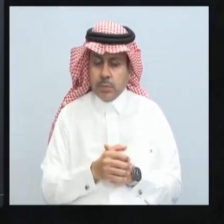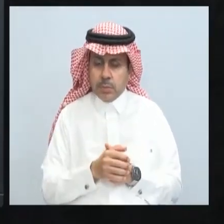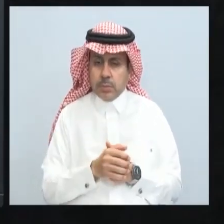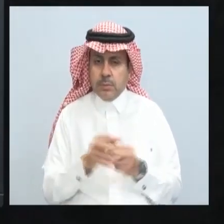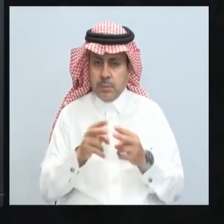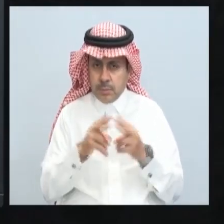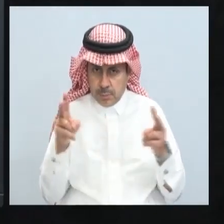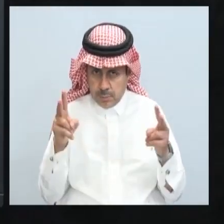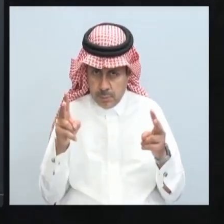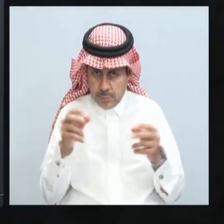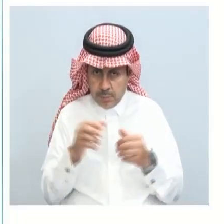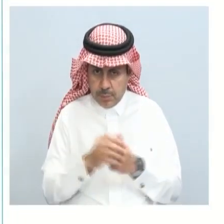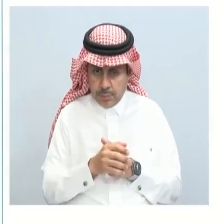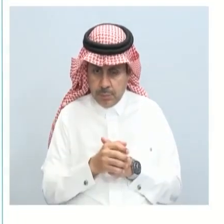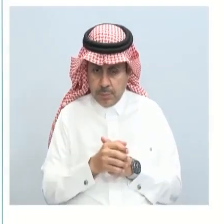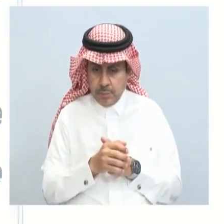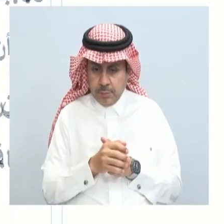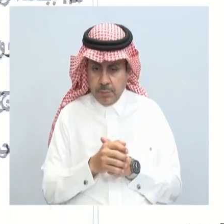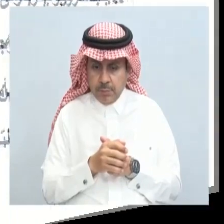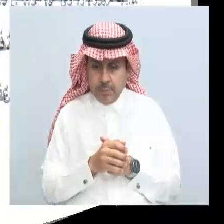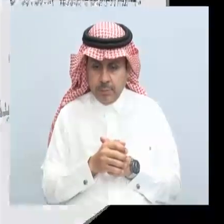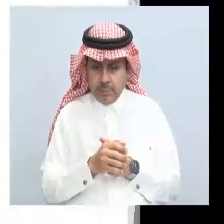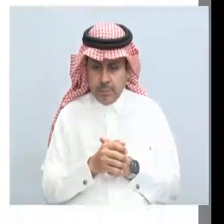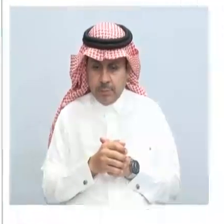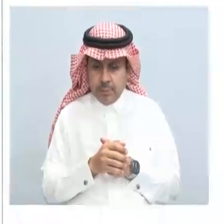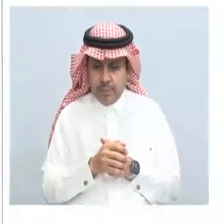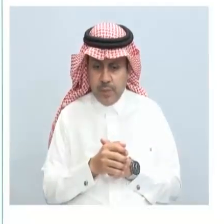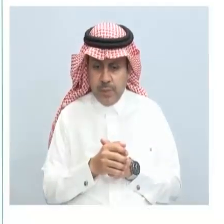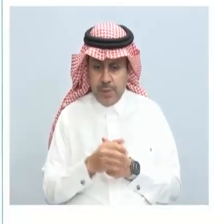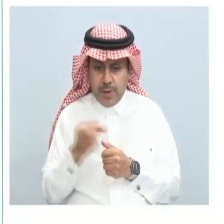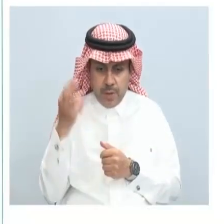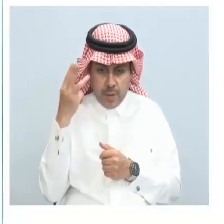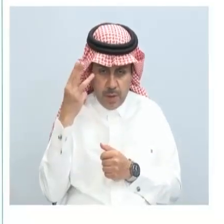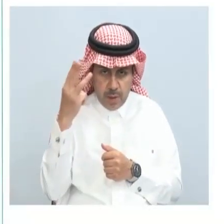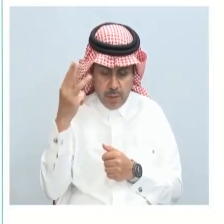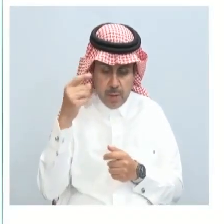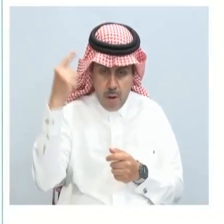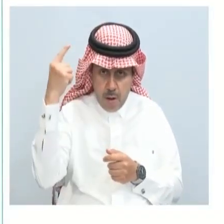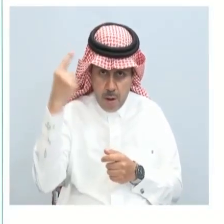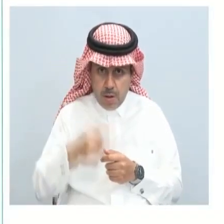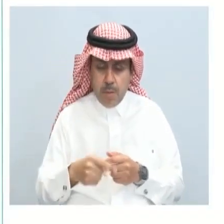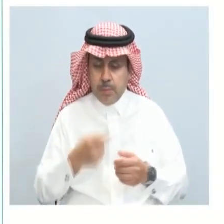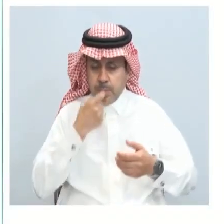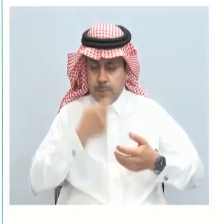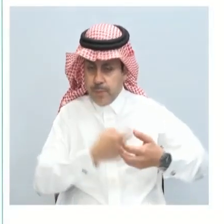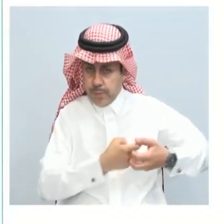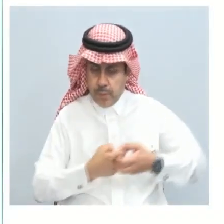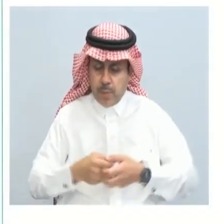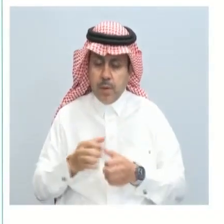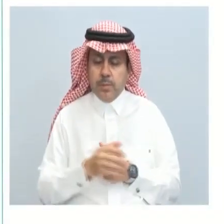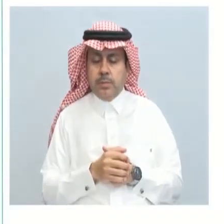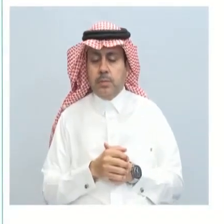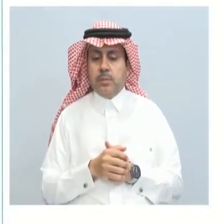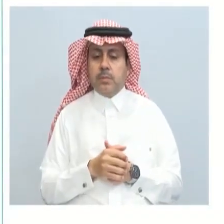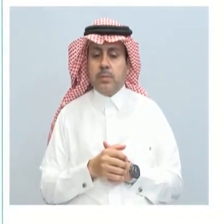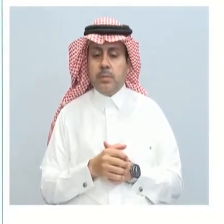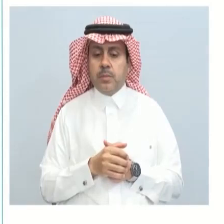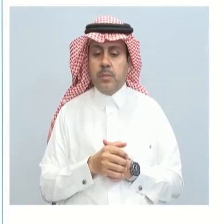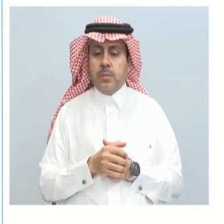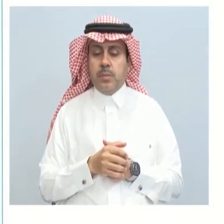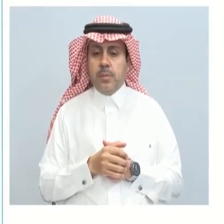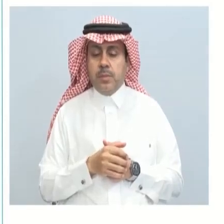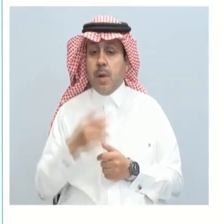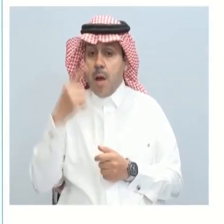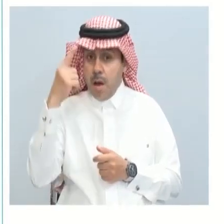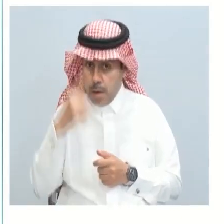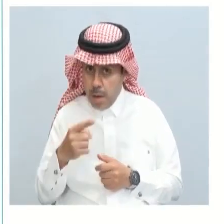ذكرنا قبل قليل هنا ايضا ايها الطلاب والطالبات ناتي الى النوع الثالث من المحرمات وهو